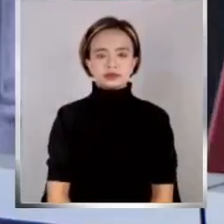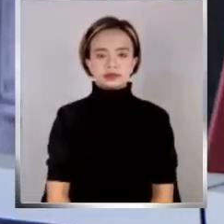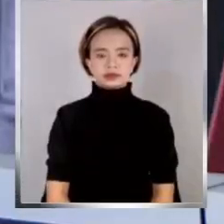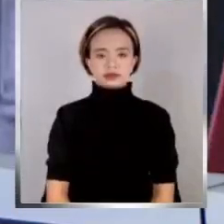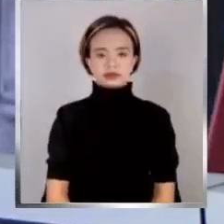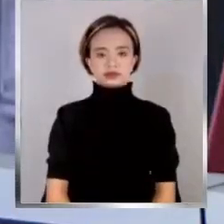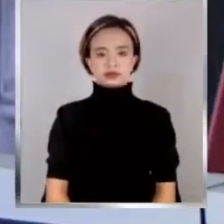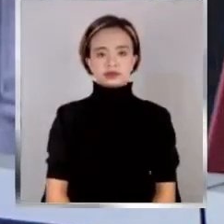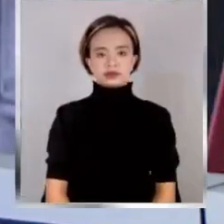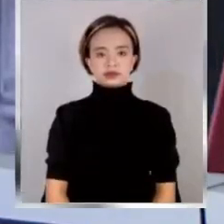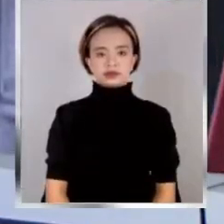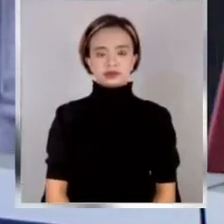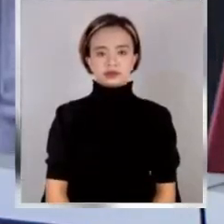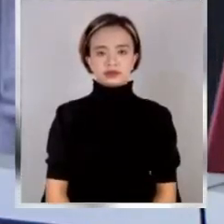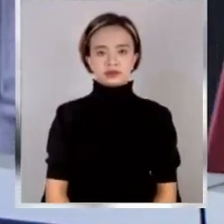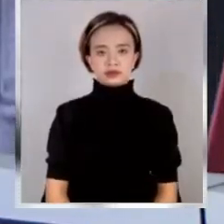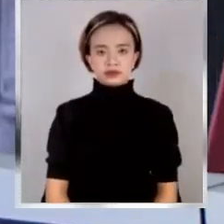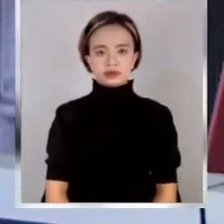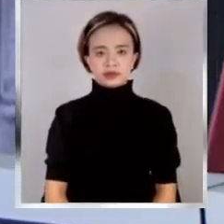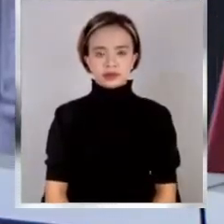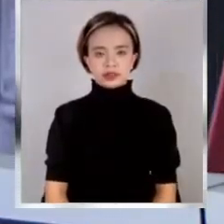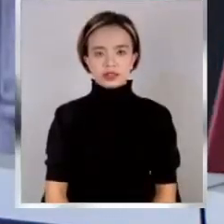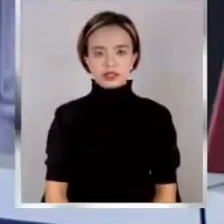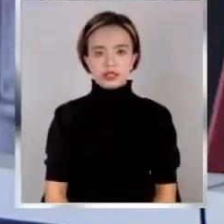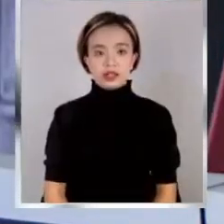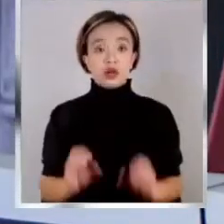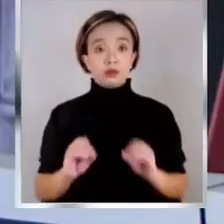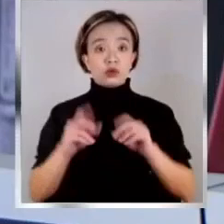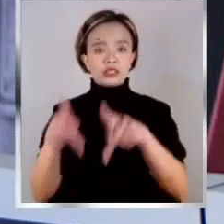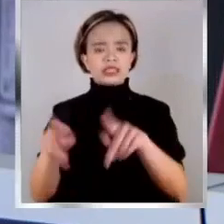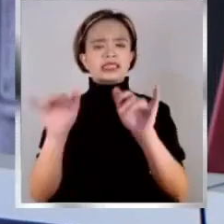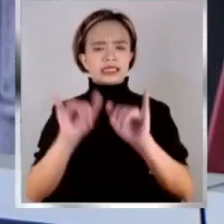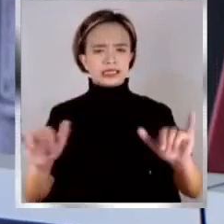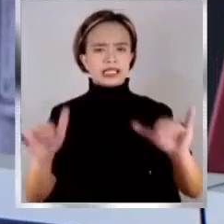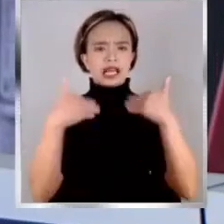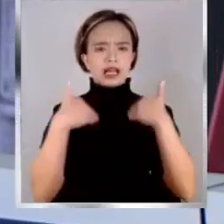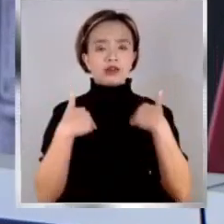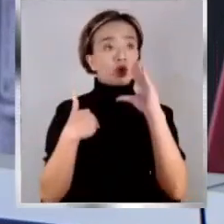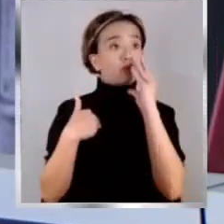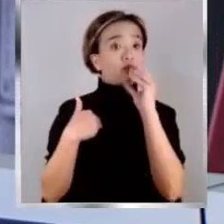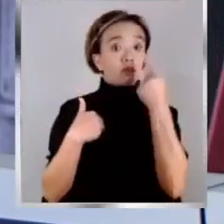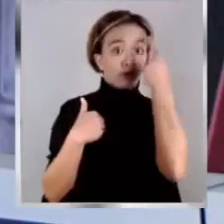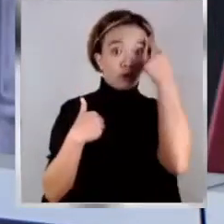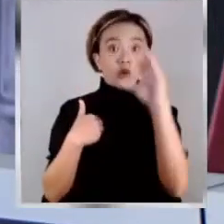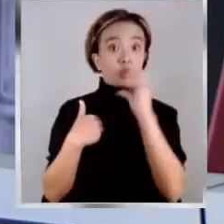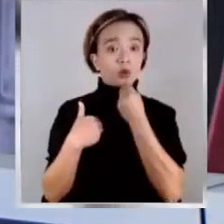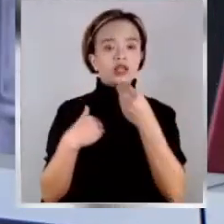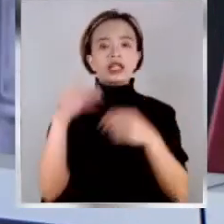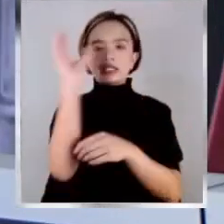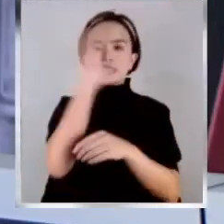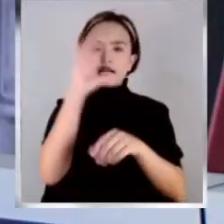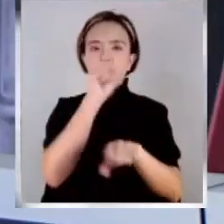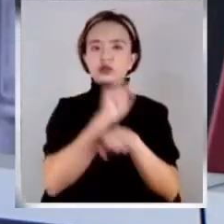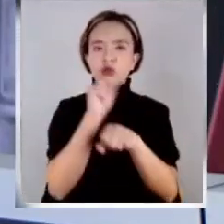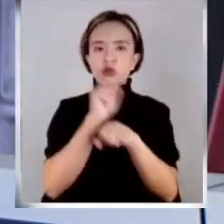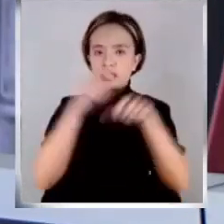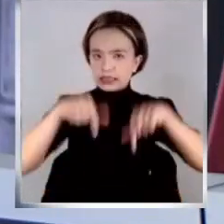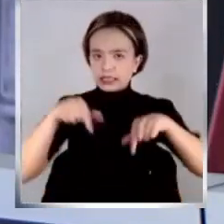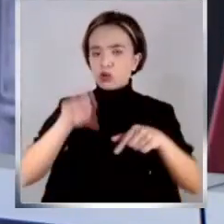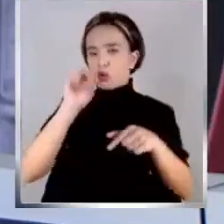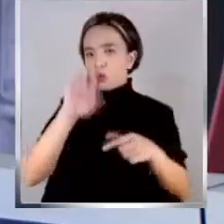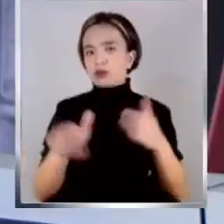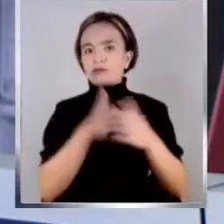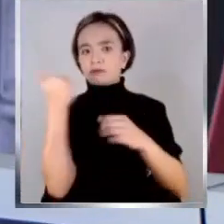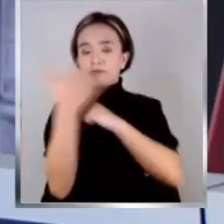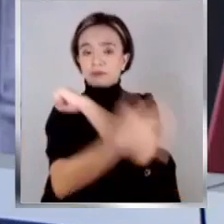Tuloy-tuloy po ang pagbubukas ng oportunidad para sa mga naghahanap ng trabaho sa loob at labas ng bansa. Sa ikinasang job fair sa